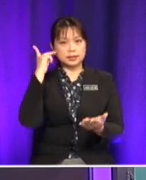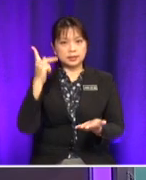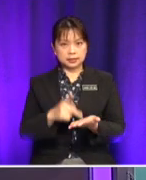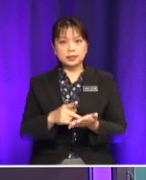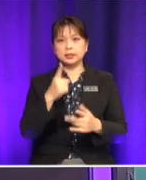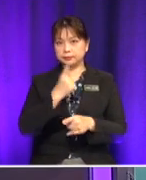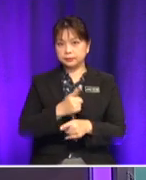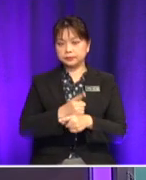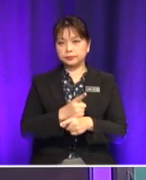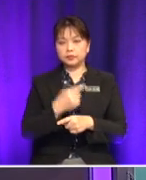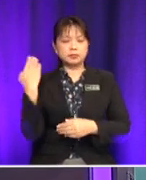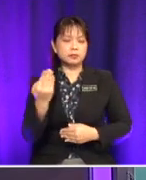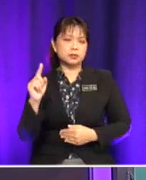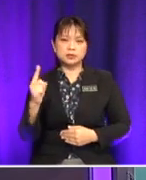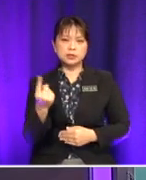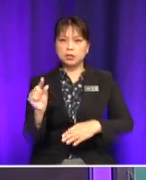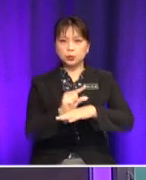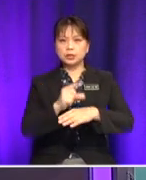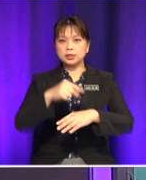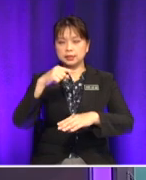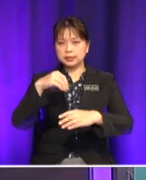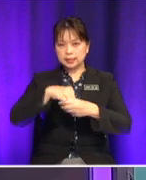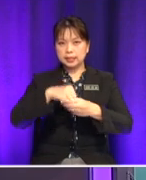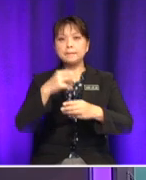asasnya yang biasa sangat biasa digunakan